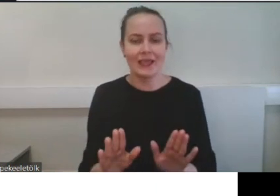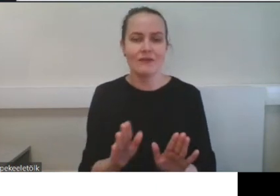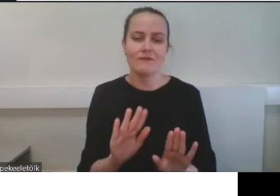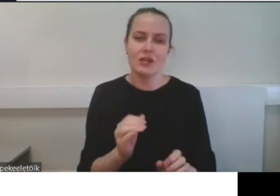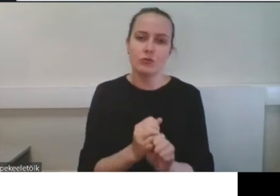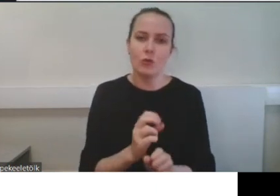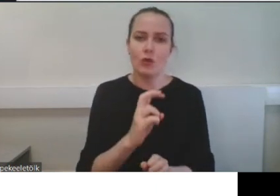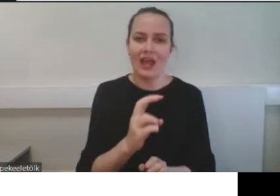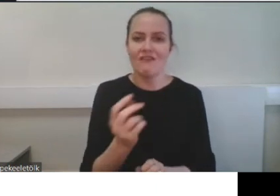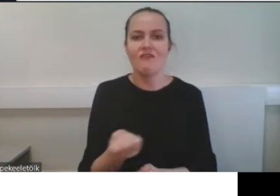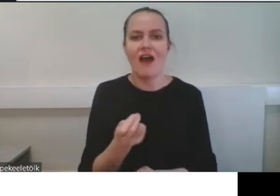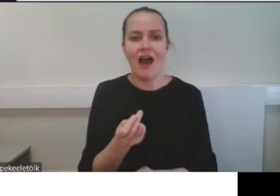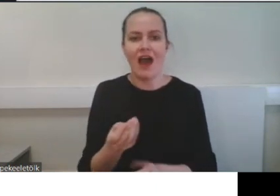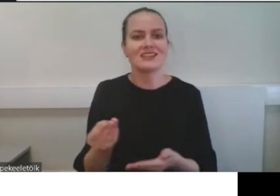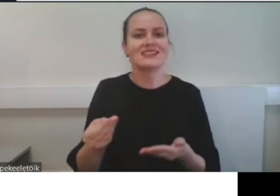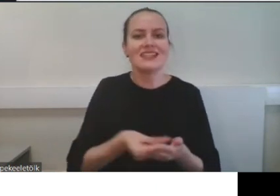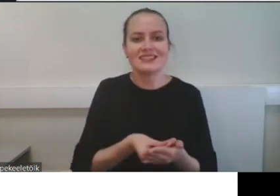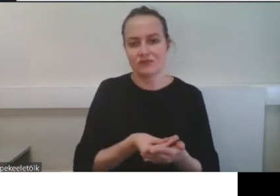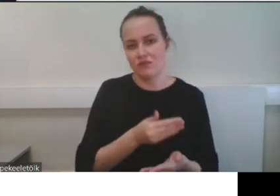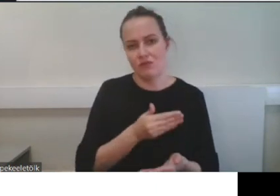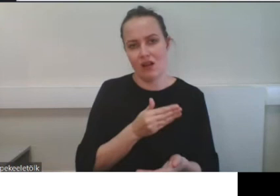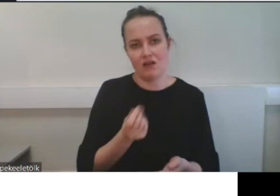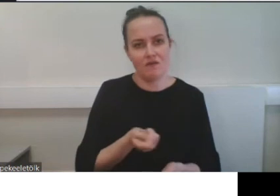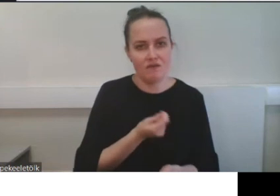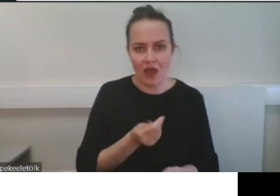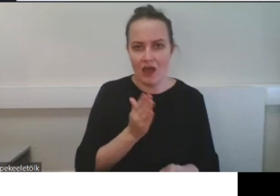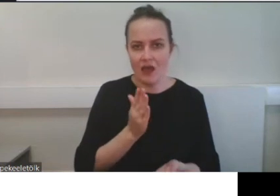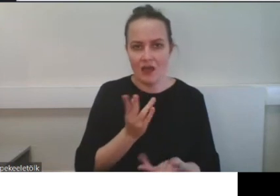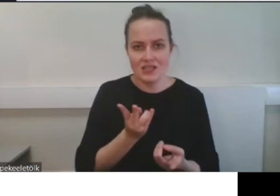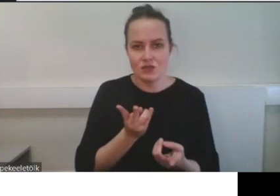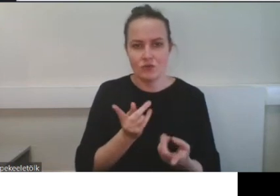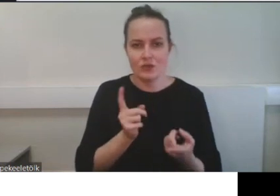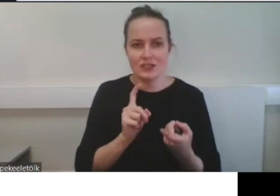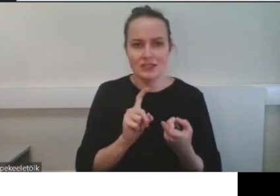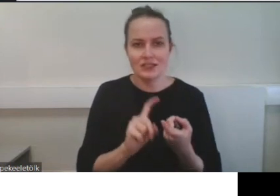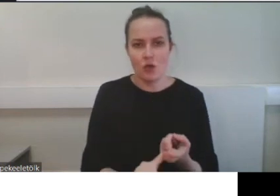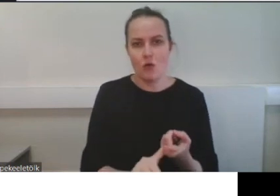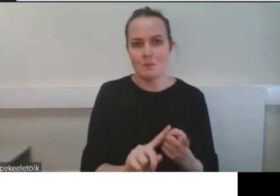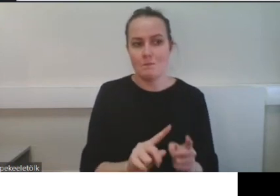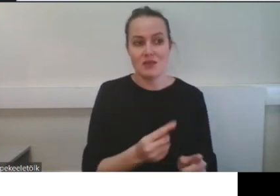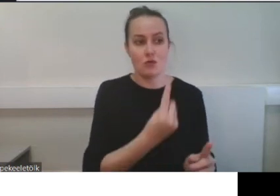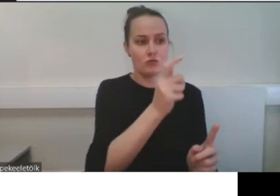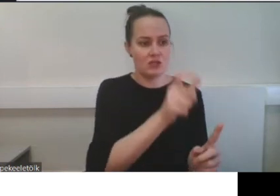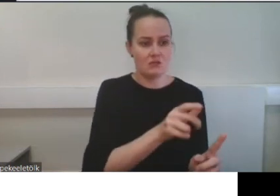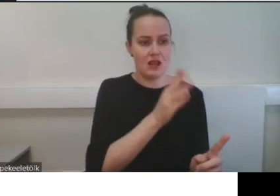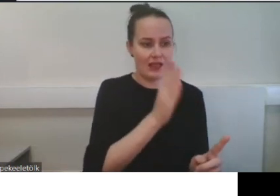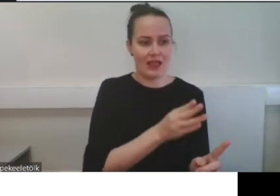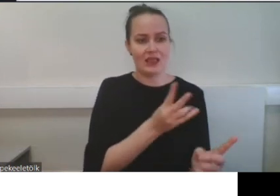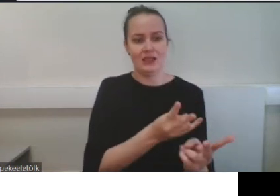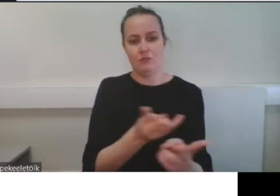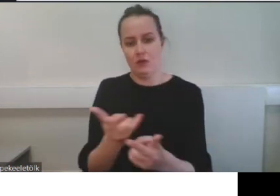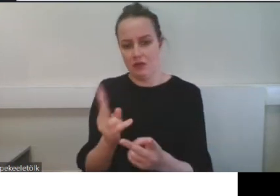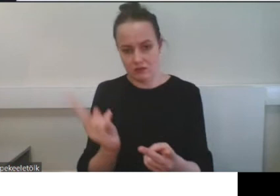Et samamoodi praegu veel kodus elavad, aga viimase 30 päeva jooksul tõsiseid tegevuspiiranguid kogenud inimesed,